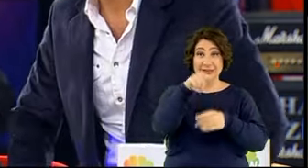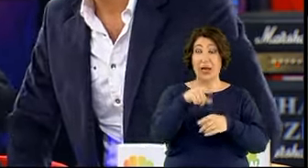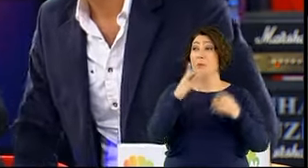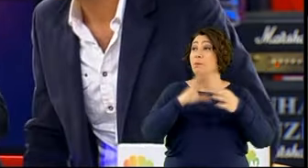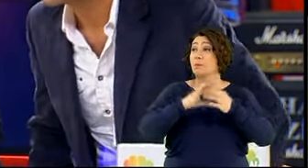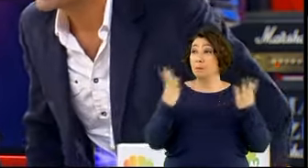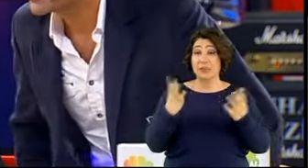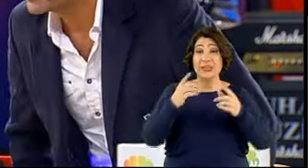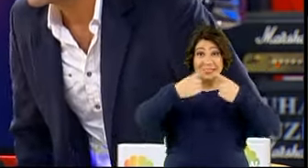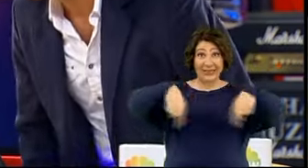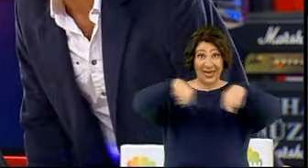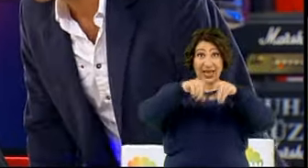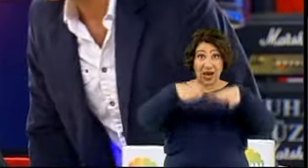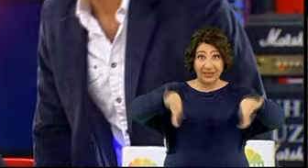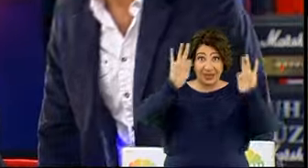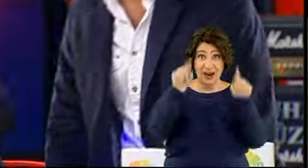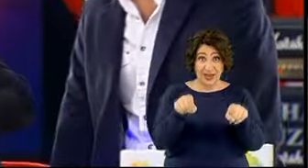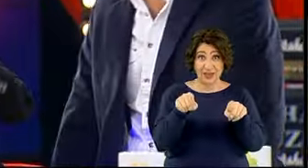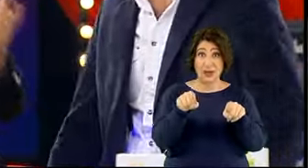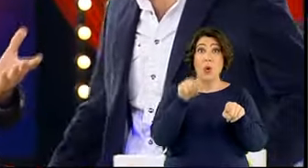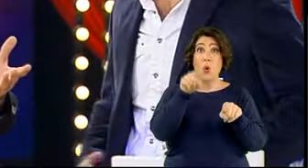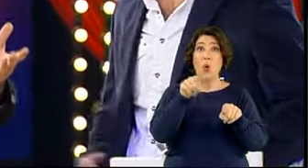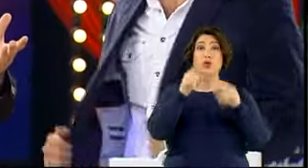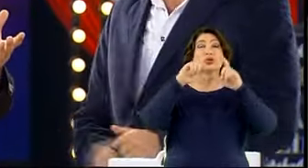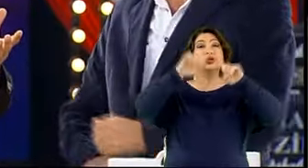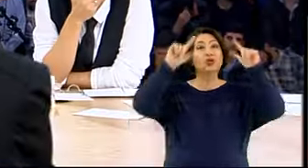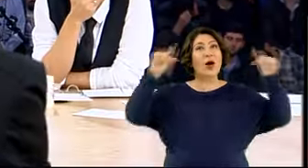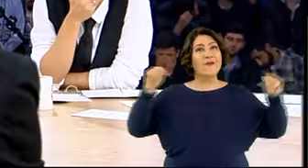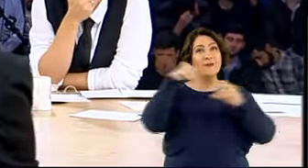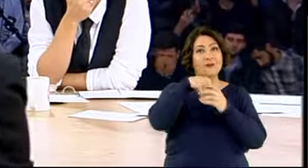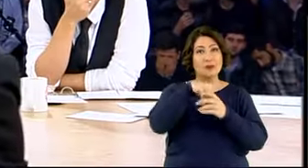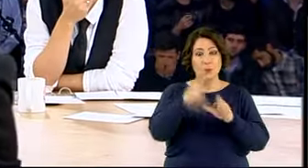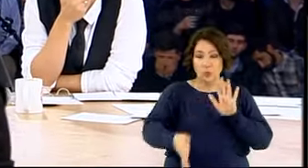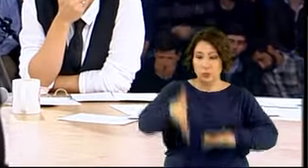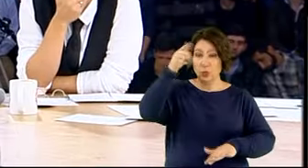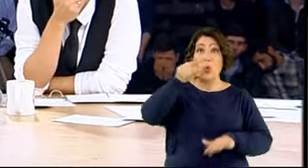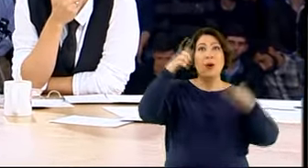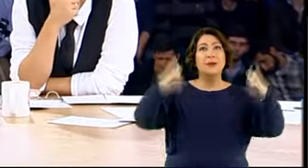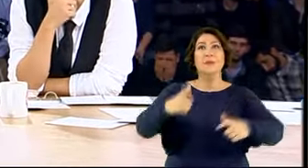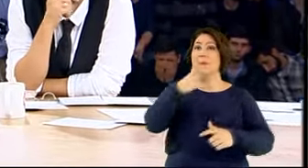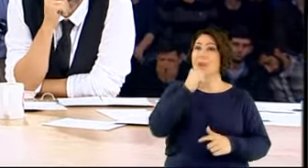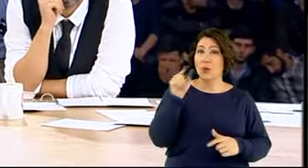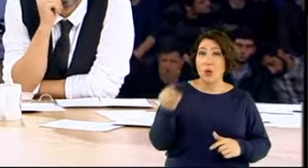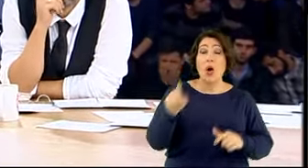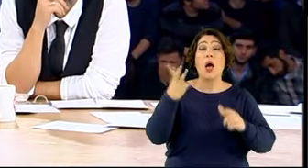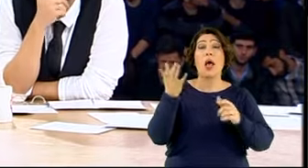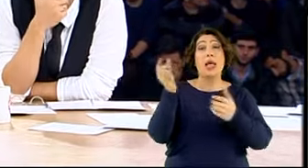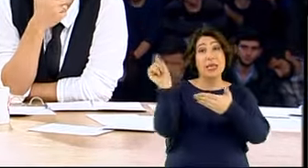hem sahneye hazırlarken hem o coğrafyada büyümüş ve çok iyi bilen birisi olduğu için hem